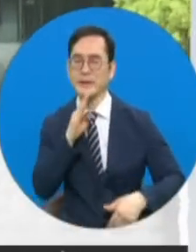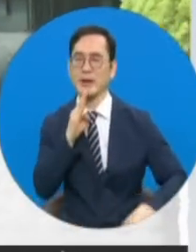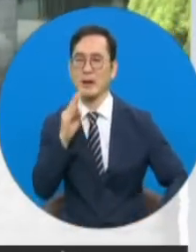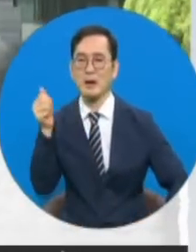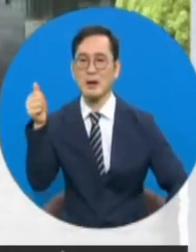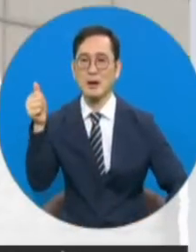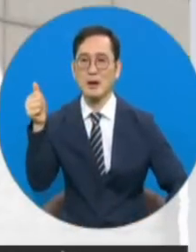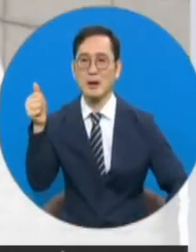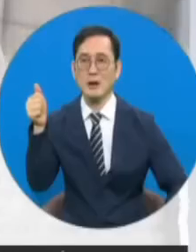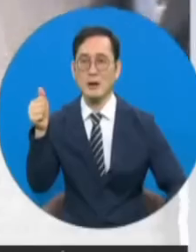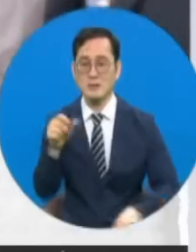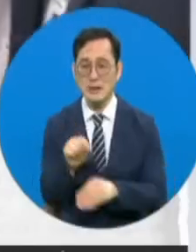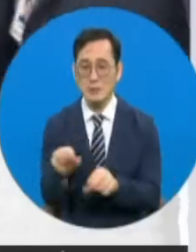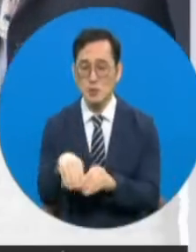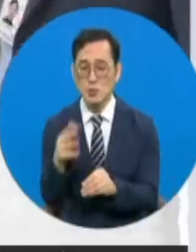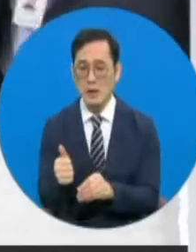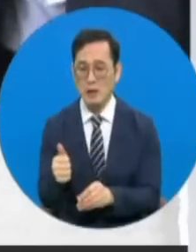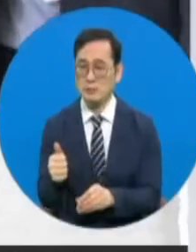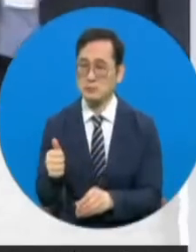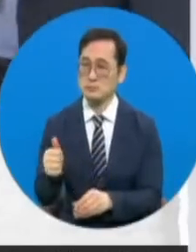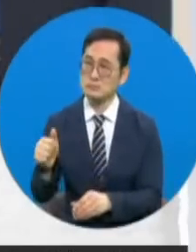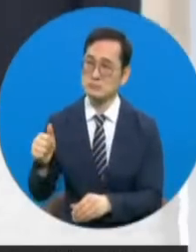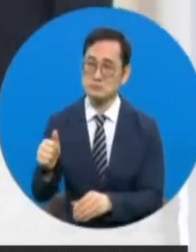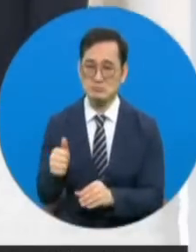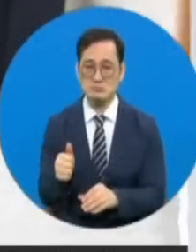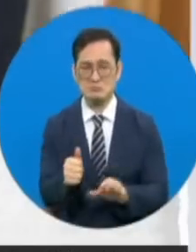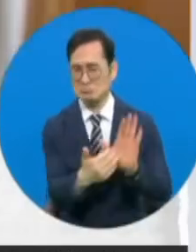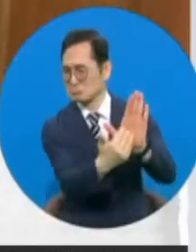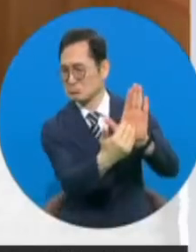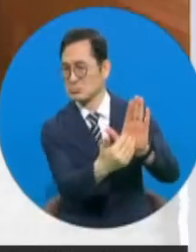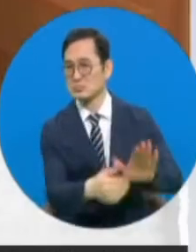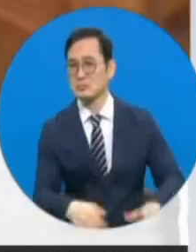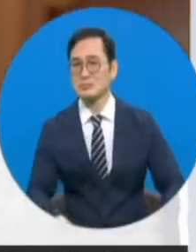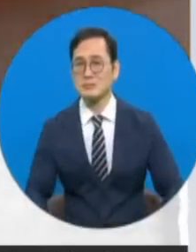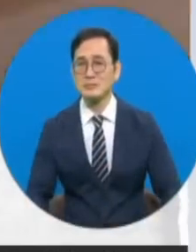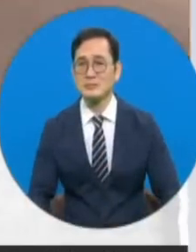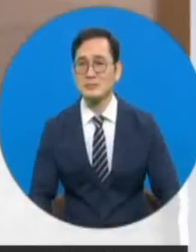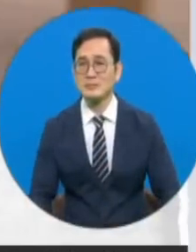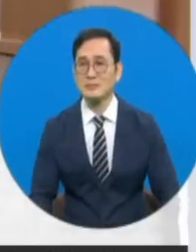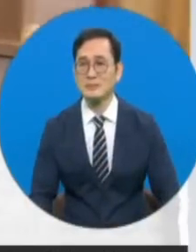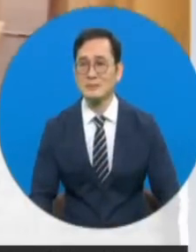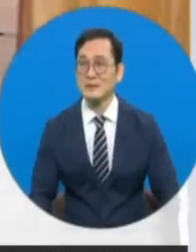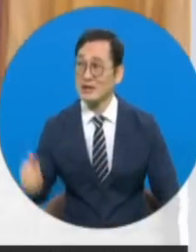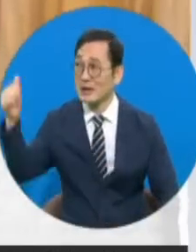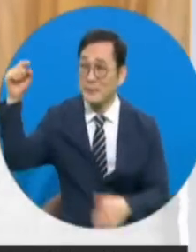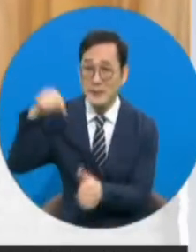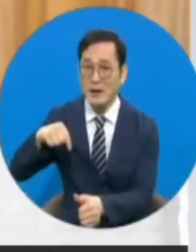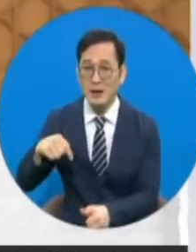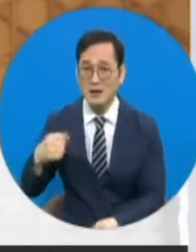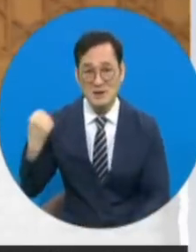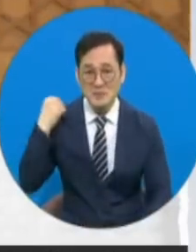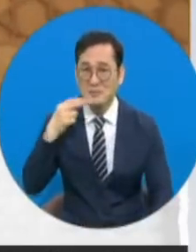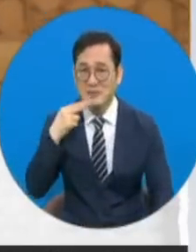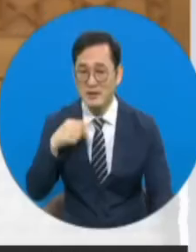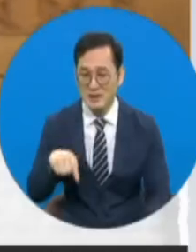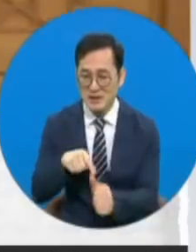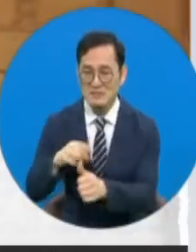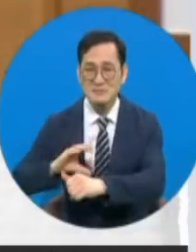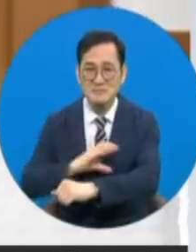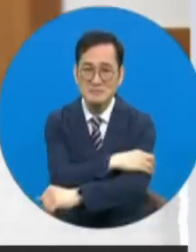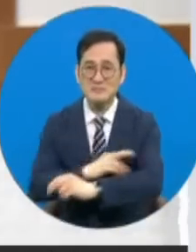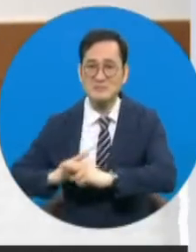와중에 성관위가 제가 읽기를 잃어버리고 엉뚱한 메시지가 나올 때 선관위원장도 못해 위원장입니다 아무리 상근직이 아니고